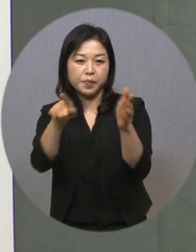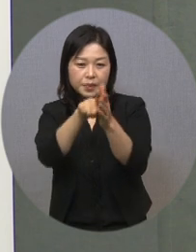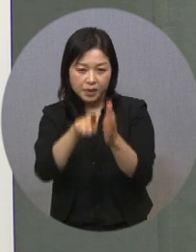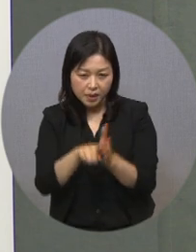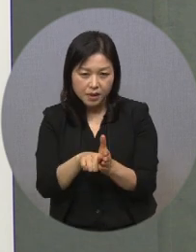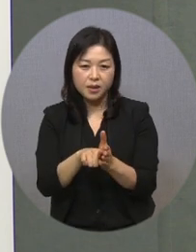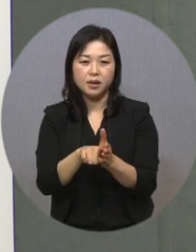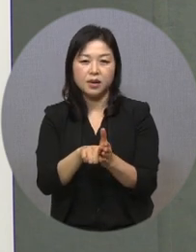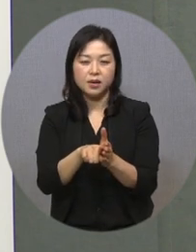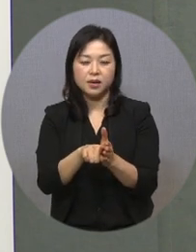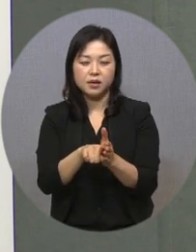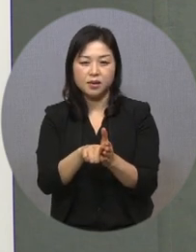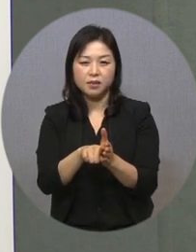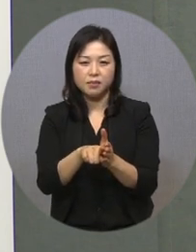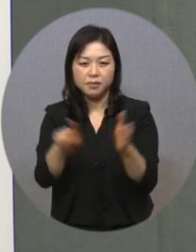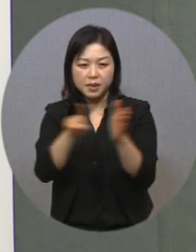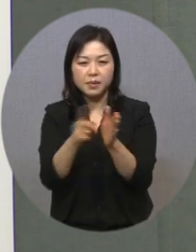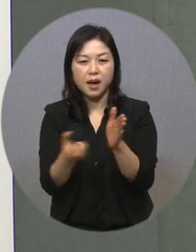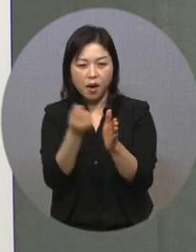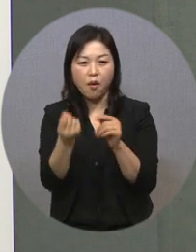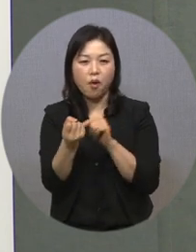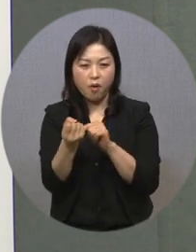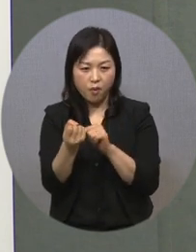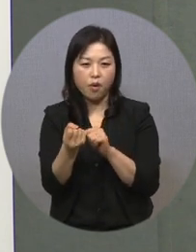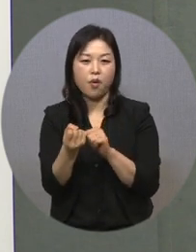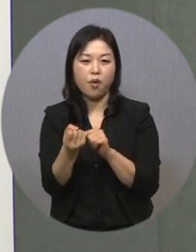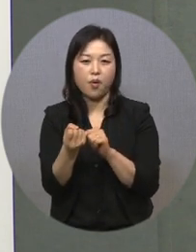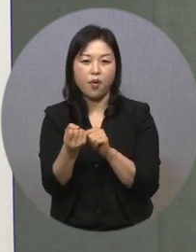가운데 믿음을 갖고